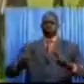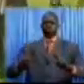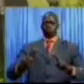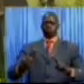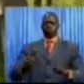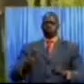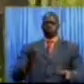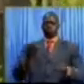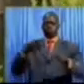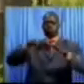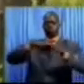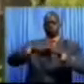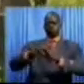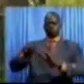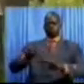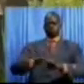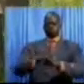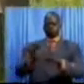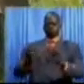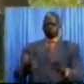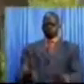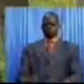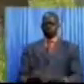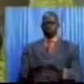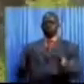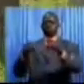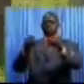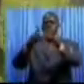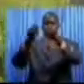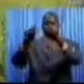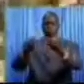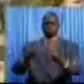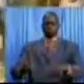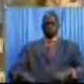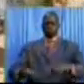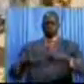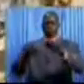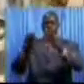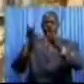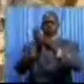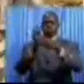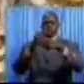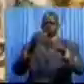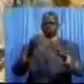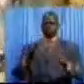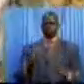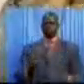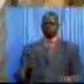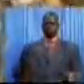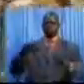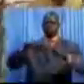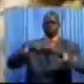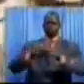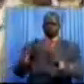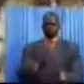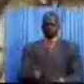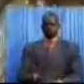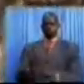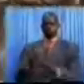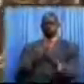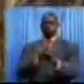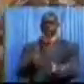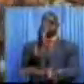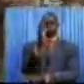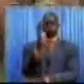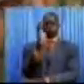Un reboisement sur site, mais également la possibilité offerte aux cotonculteurs de planter et d'entretenir chacun son